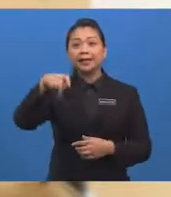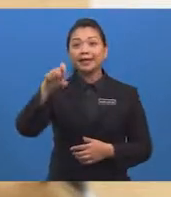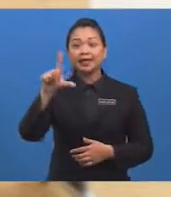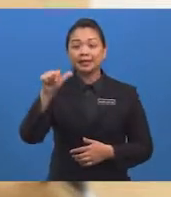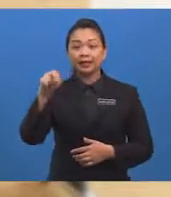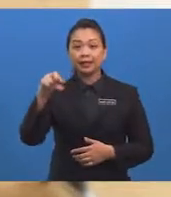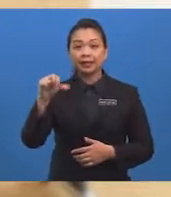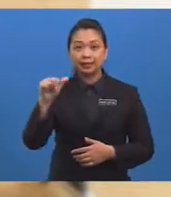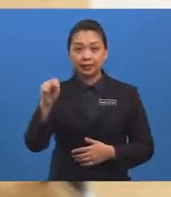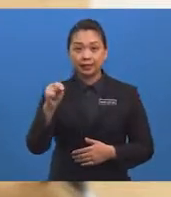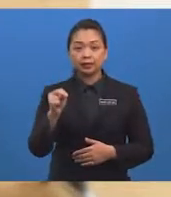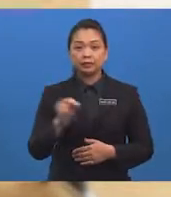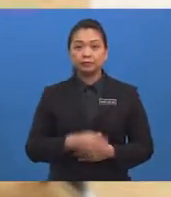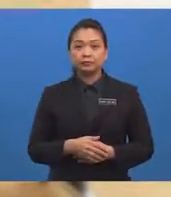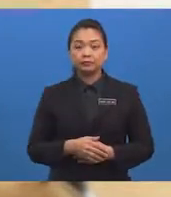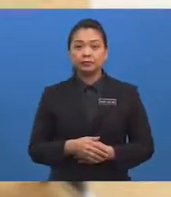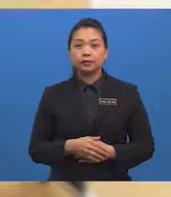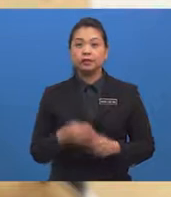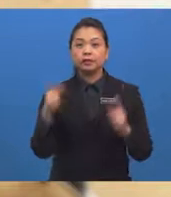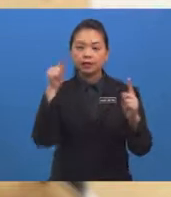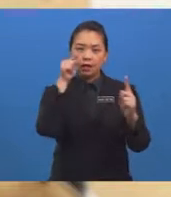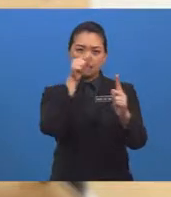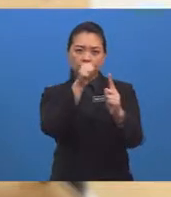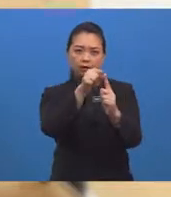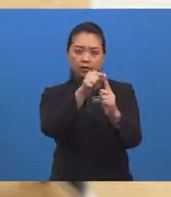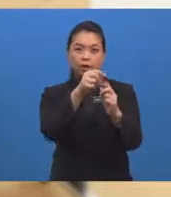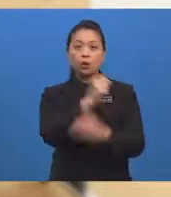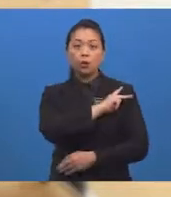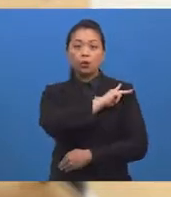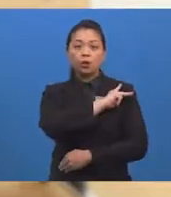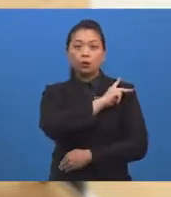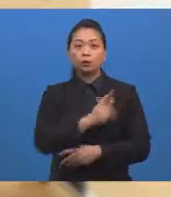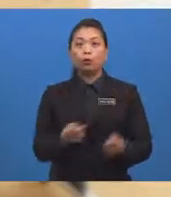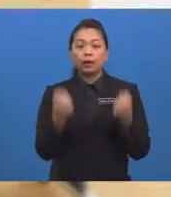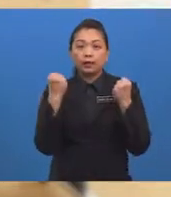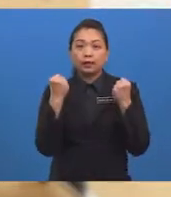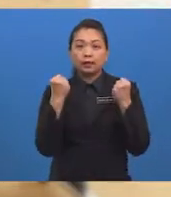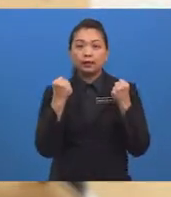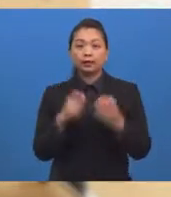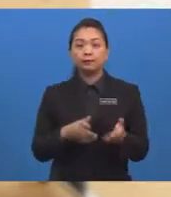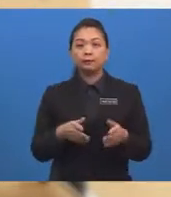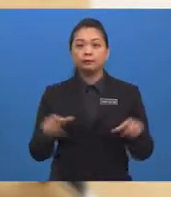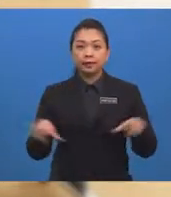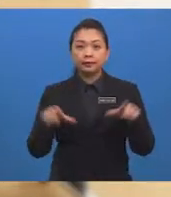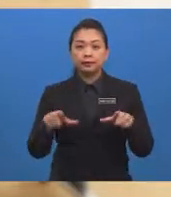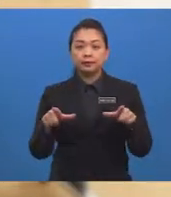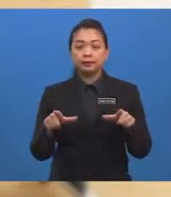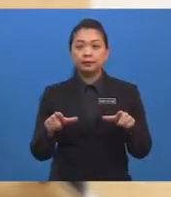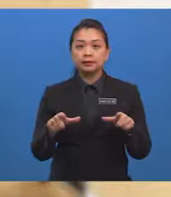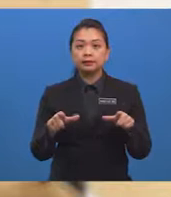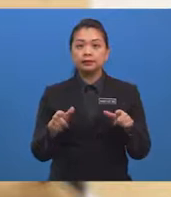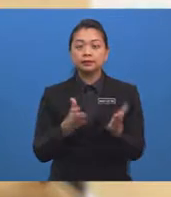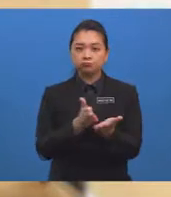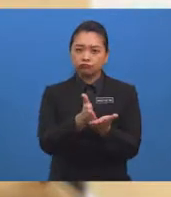Di samping usaha ke arah meningkatkan kepuasan, tahap pelanggan sentiasa dilaksanakan secara berterusan.